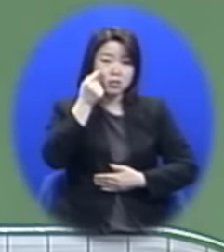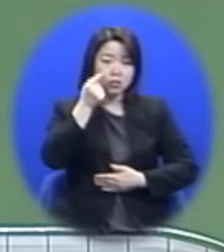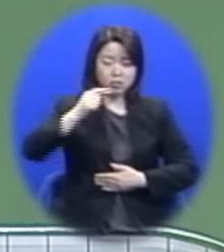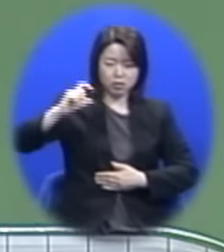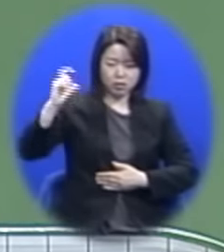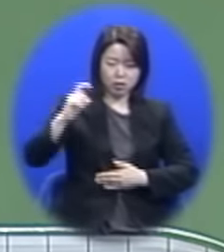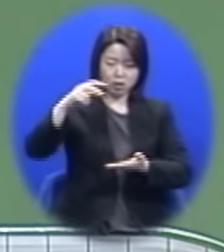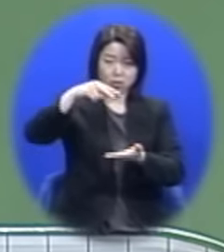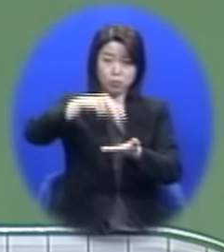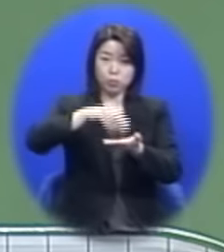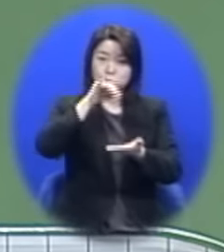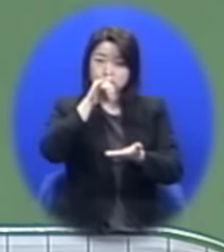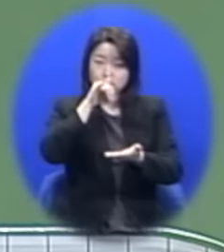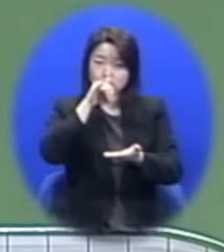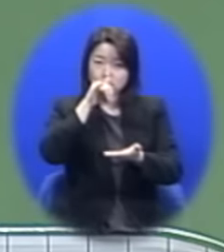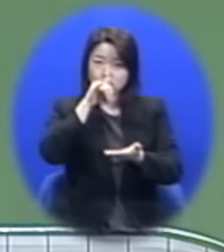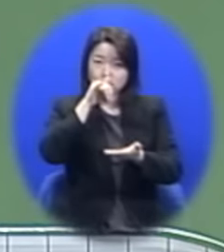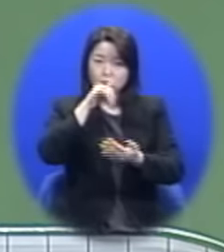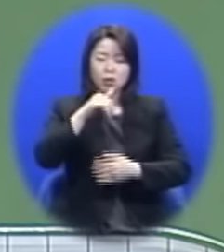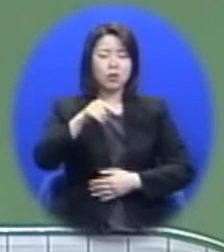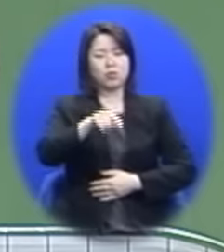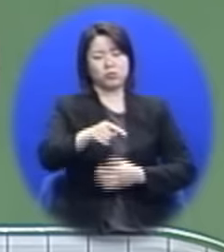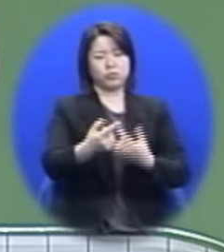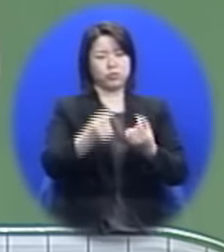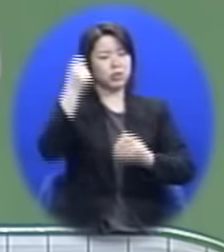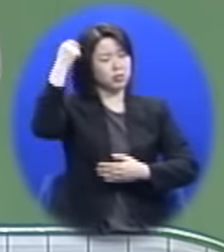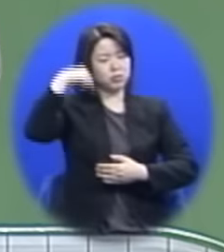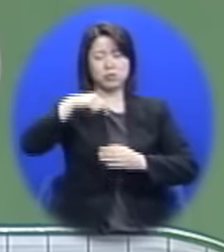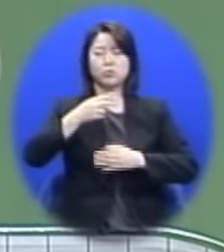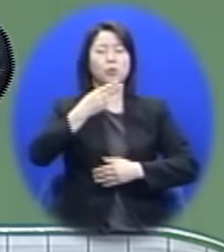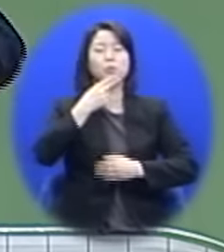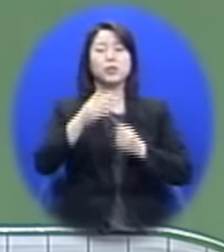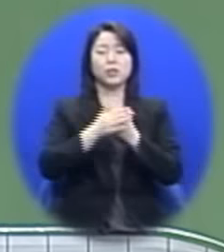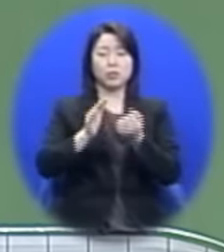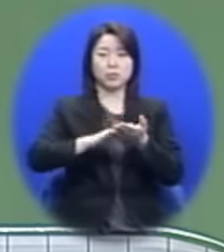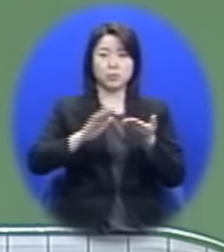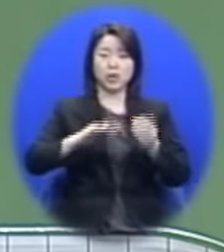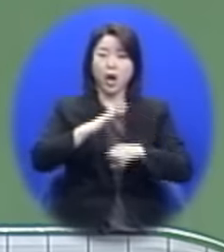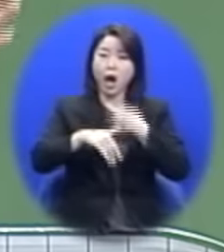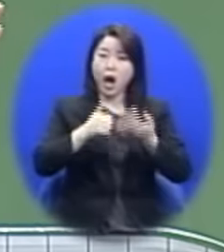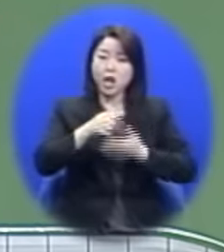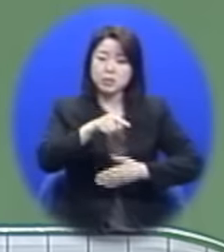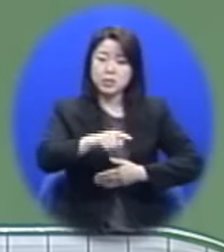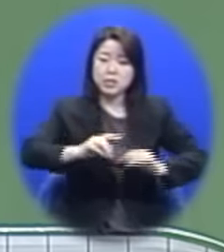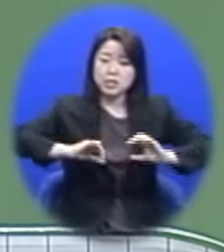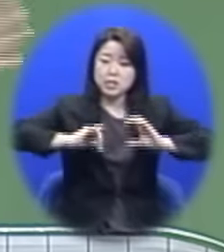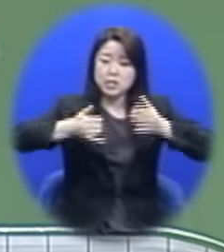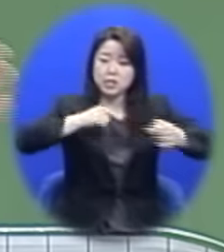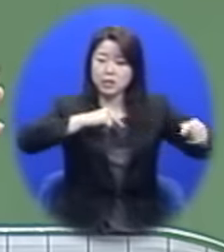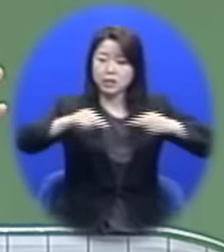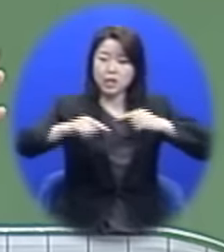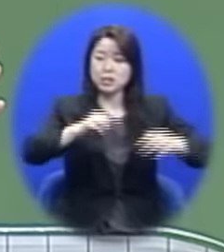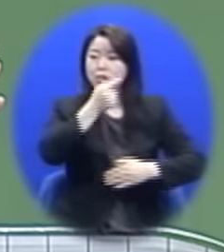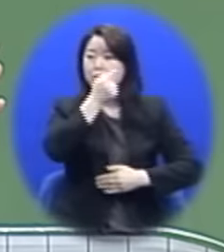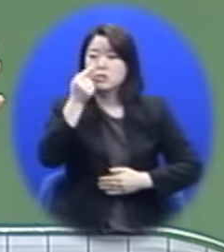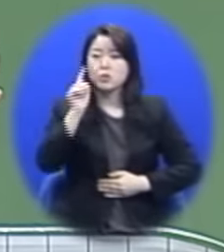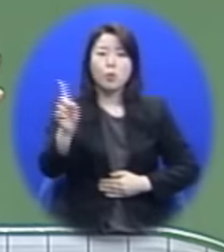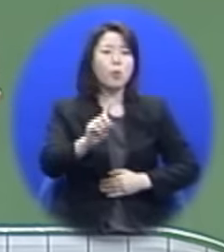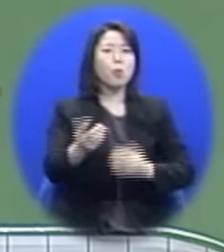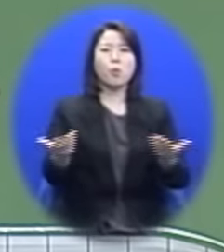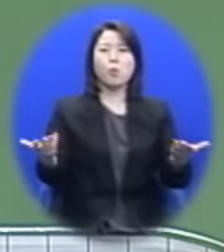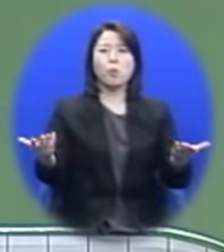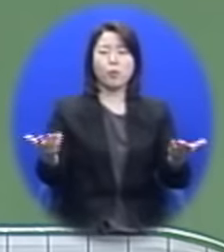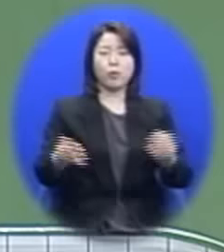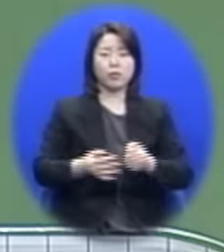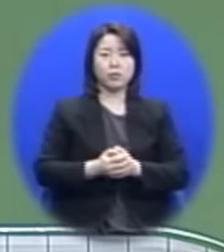있으며 그렇게 느껴지지 않으니까 그럼 하나님이 이 세상을 다스린다는 증거가 어디 있냐